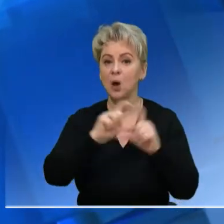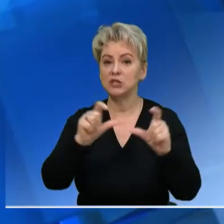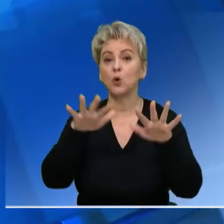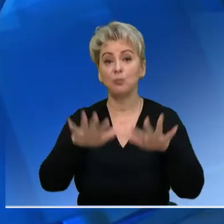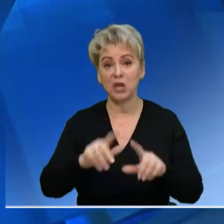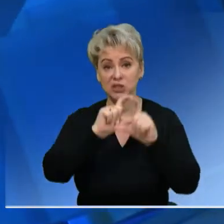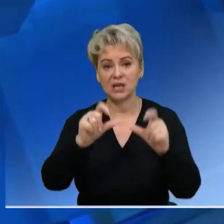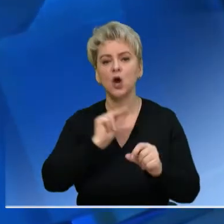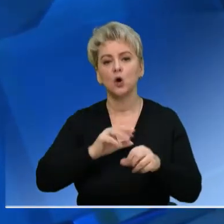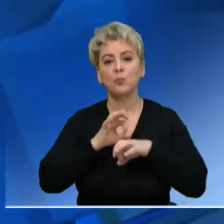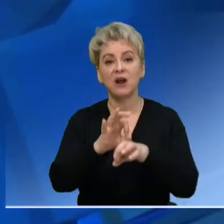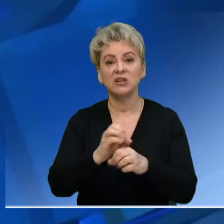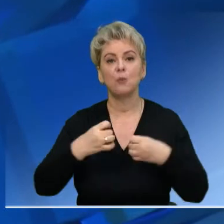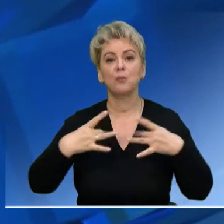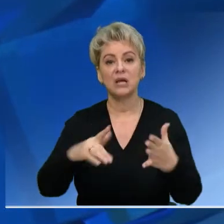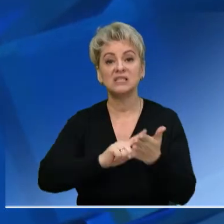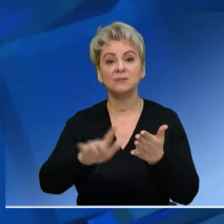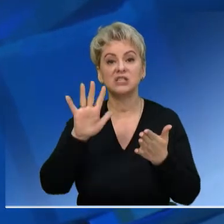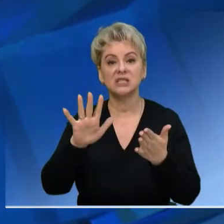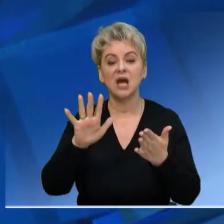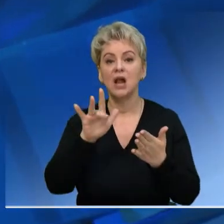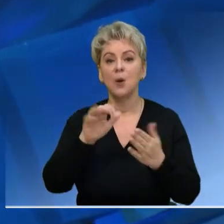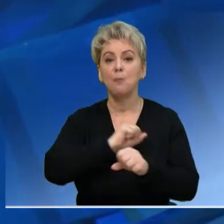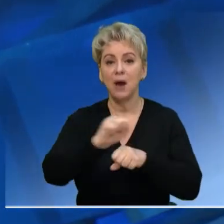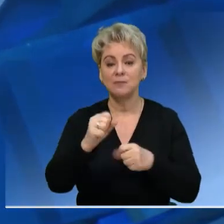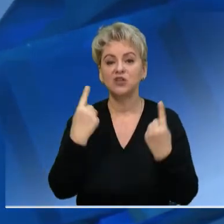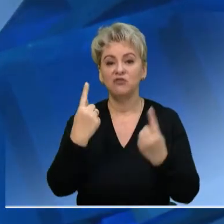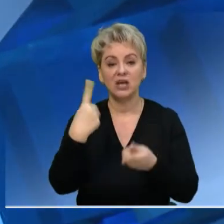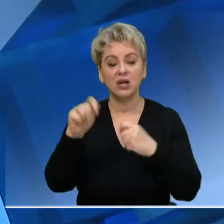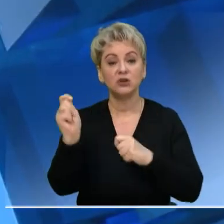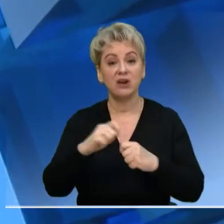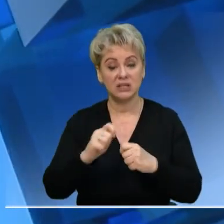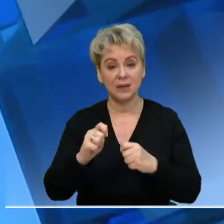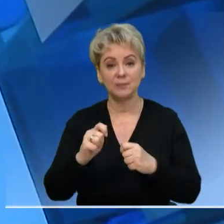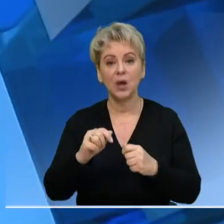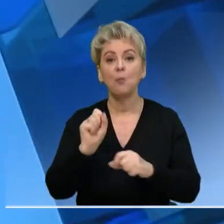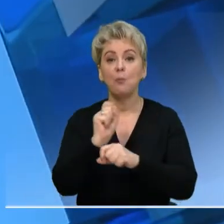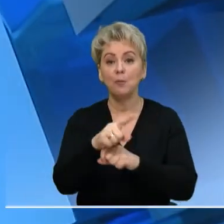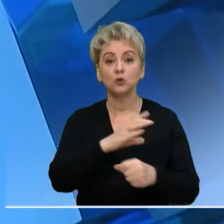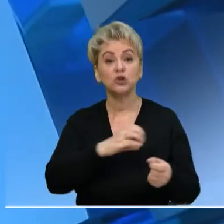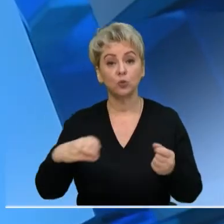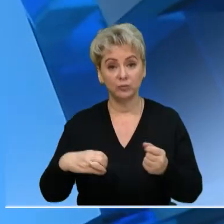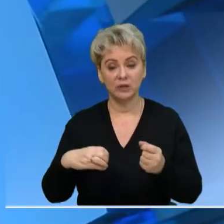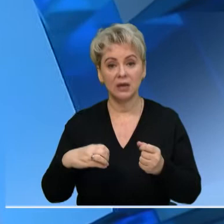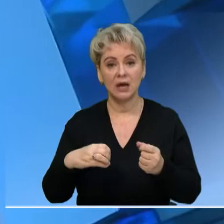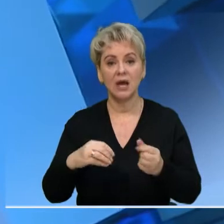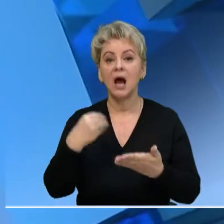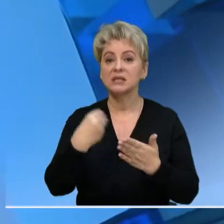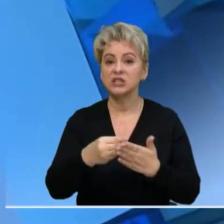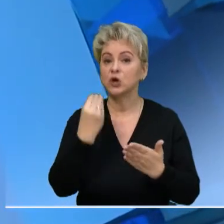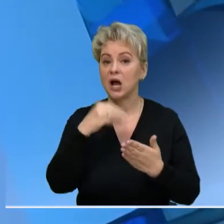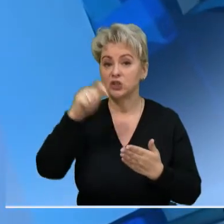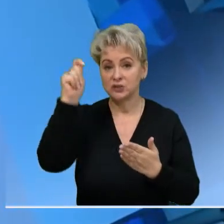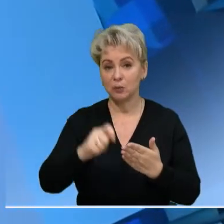бюджетов. Работы проходили в рамках празднования 75-летия победы в Великой Отечественной войне по поручению губернатора. Оценить качество